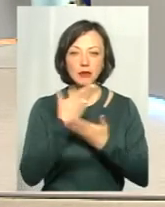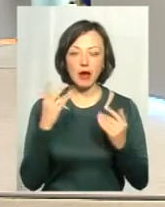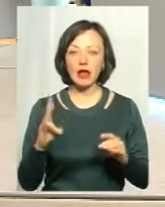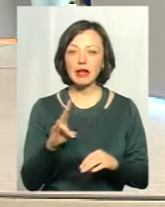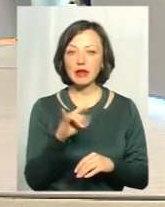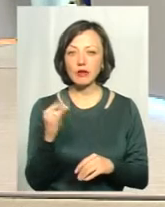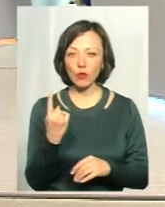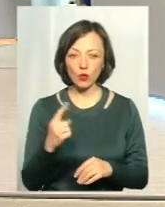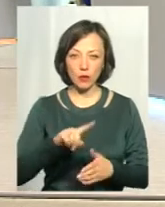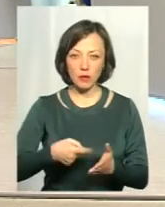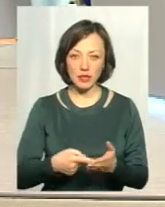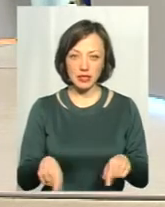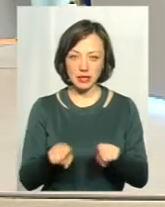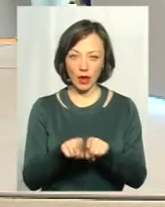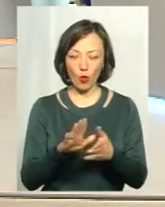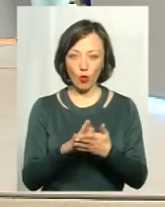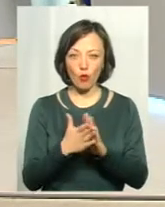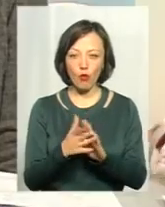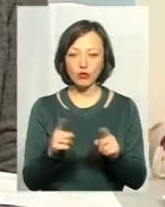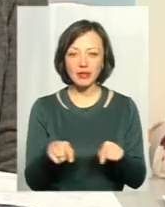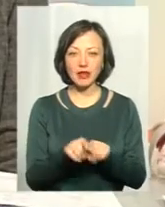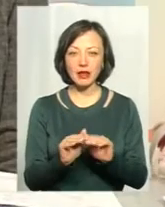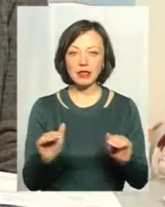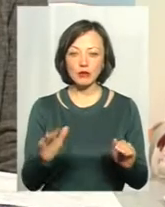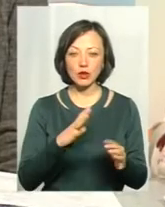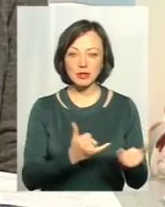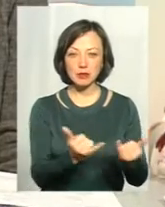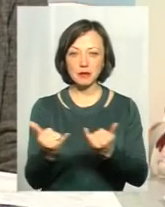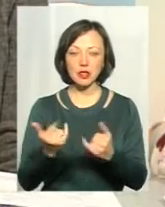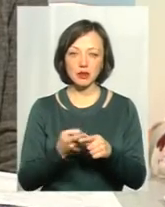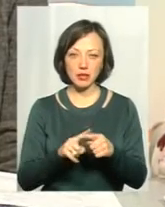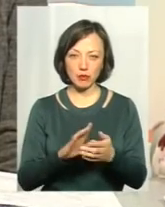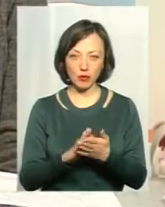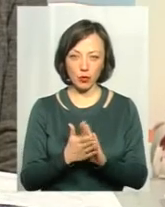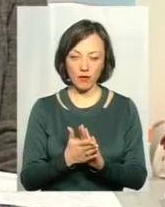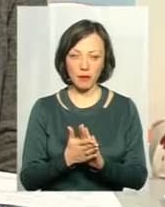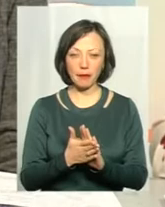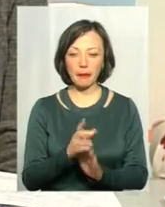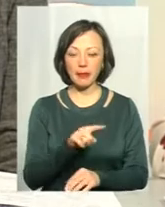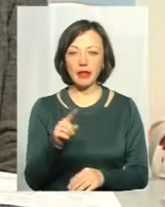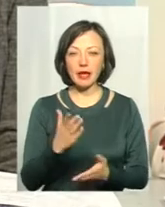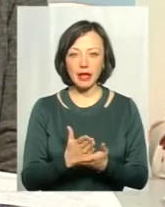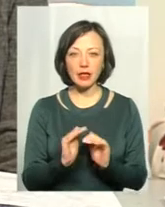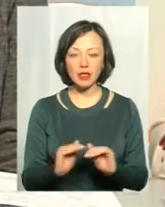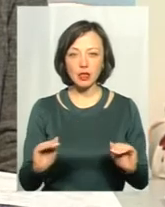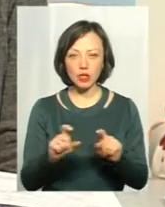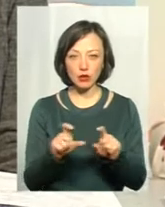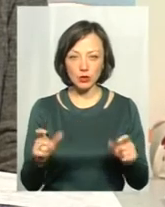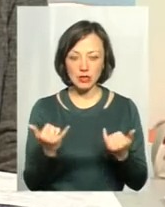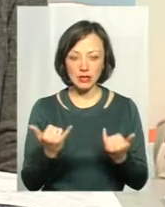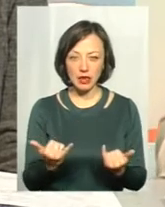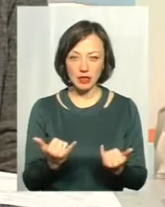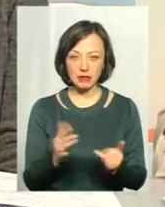місці таких умов, щоб так діти були забезпечені цими умовами. Є в нас дитячі садочки, де ці діти